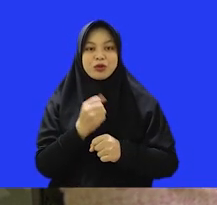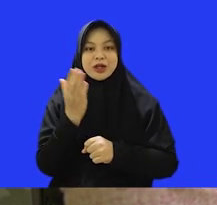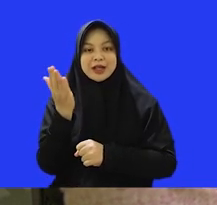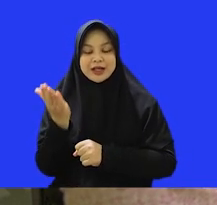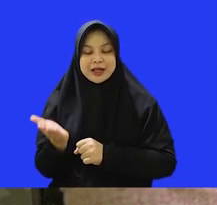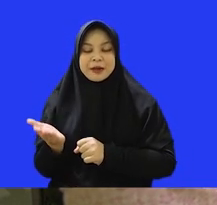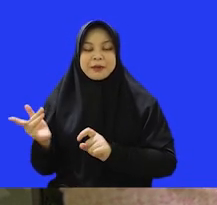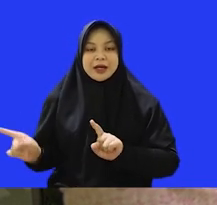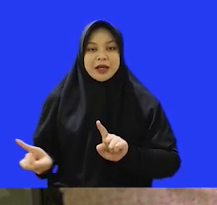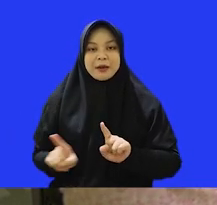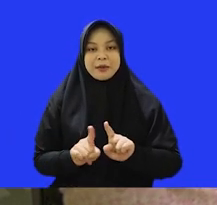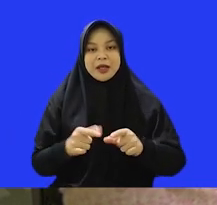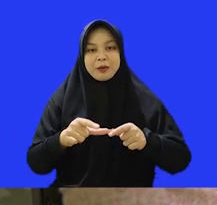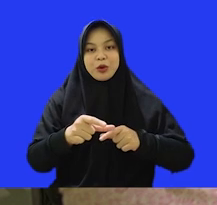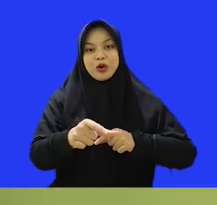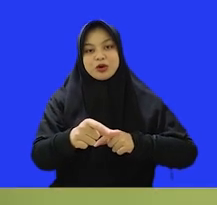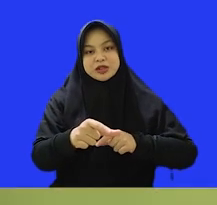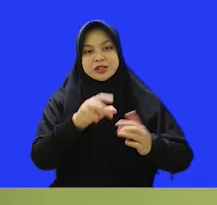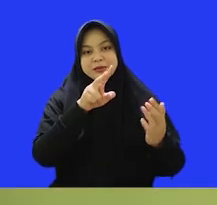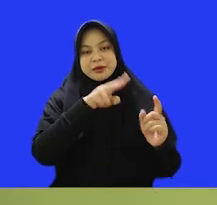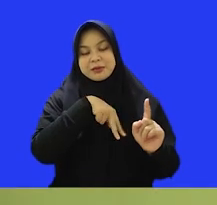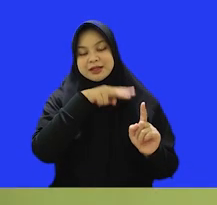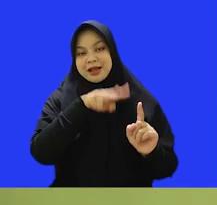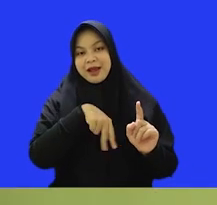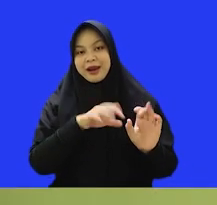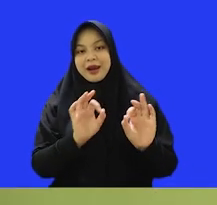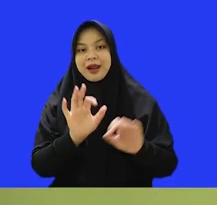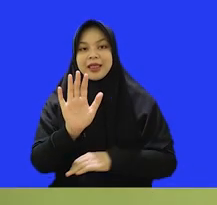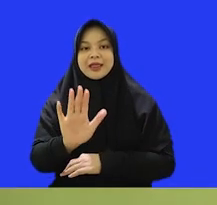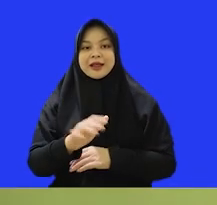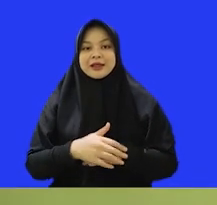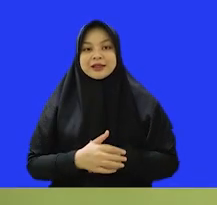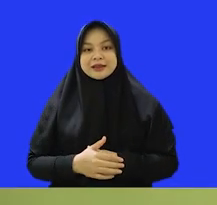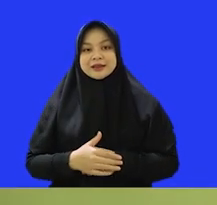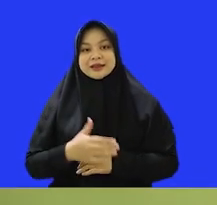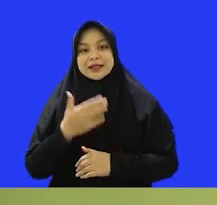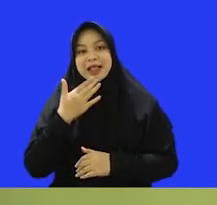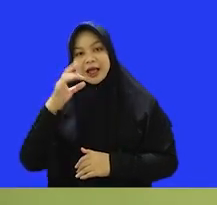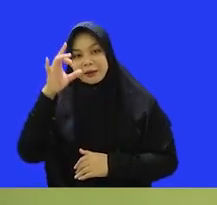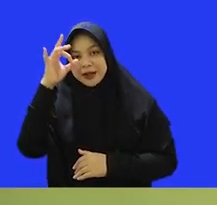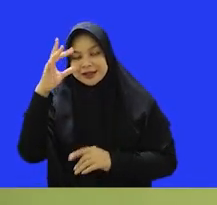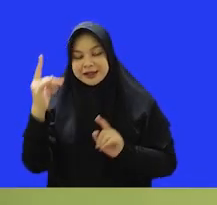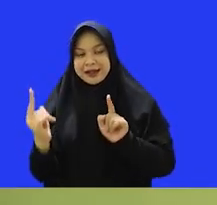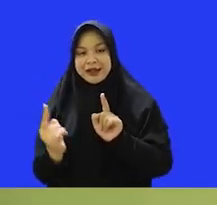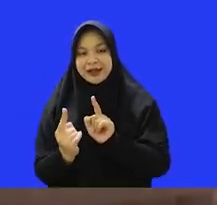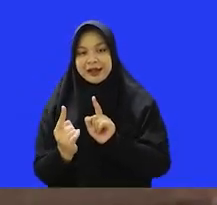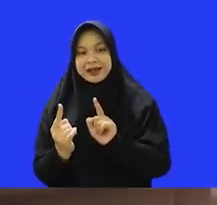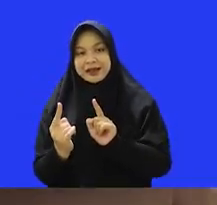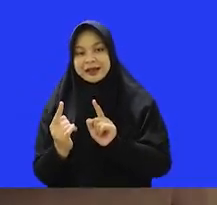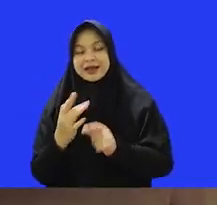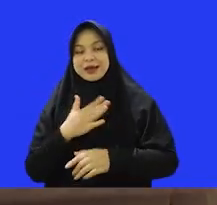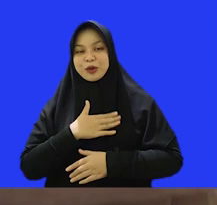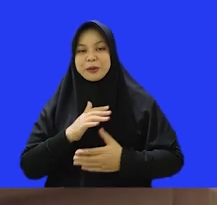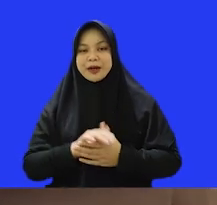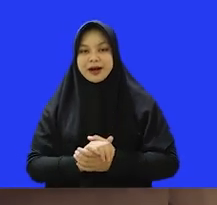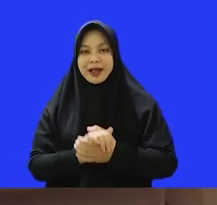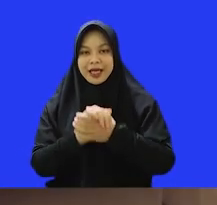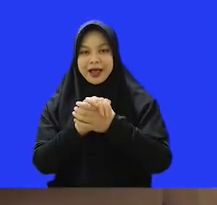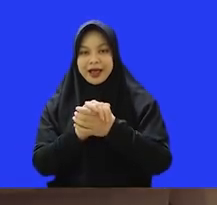akan mendampingi selama proses pemeriksaan di kepolisian. Silakan. Selamat Ipung. Selamat siang.